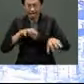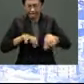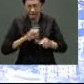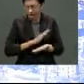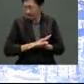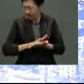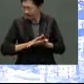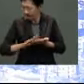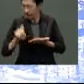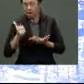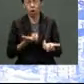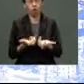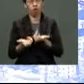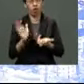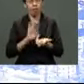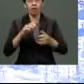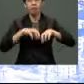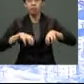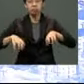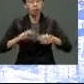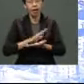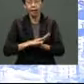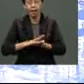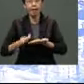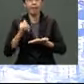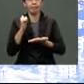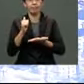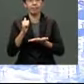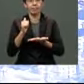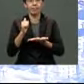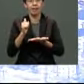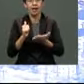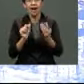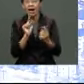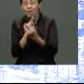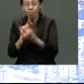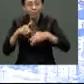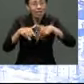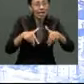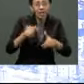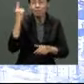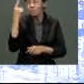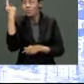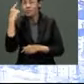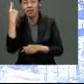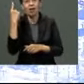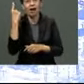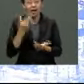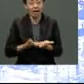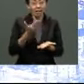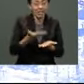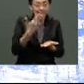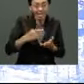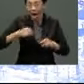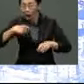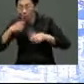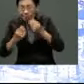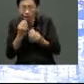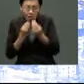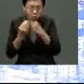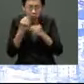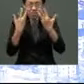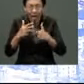ได้ใช้ตรงนี้ในการที่จะใกล้ชิดกับประชาชนคนที่จะมาเที่ยวซื้อเสร็จก็กินกันแถวนั้นอะไรต่างๆเหล่